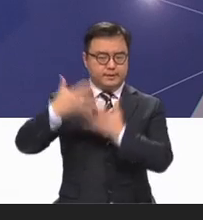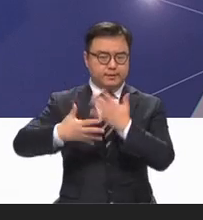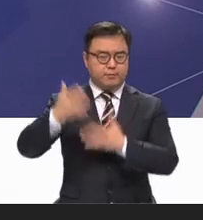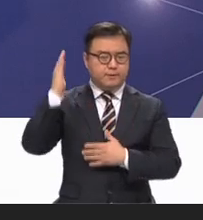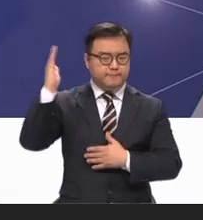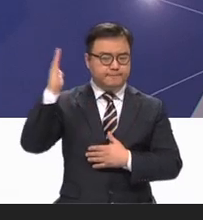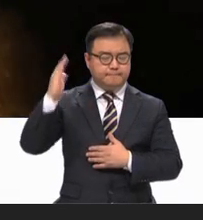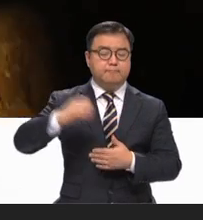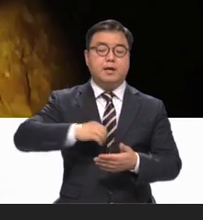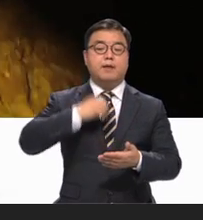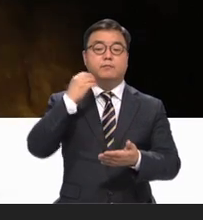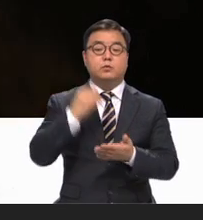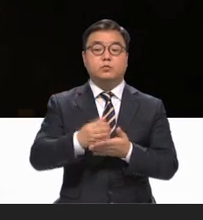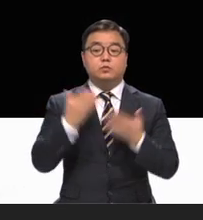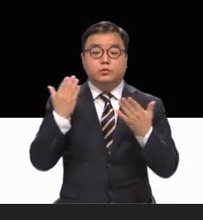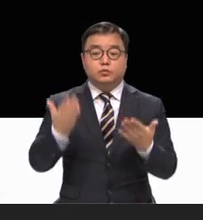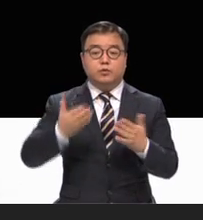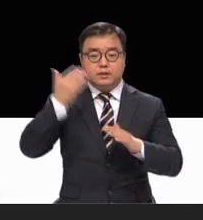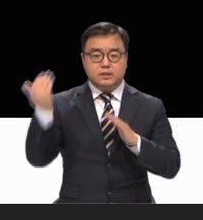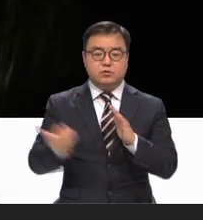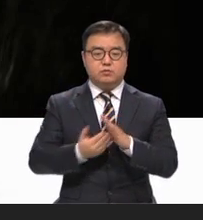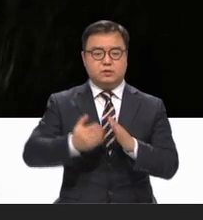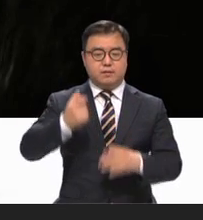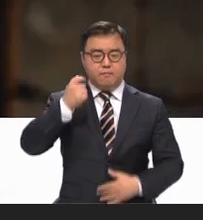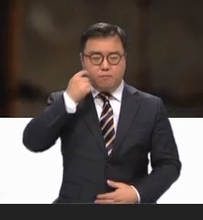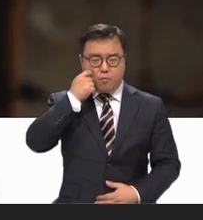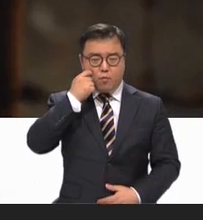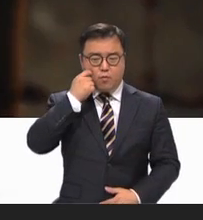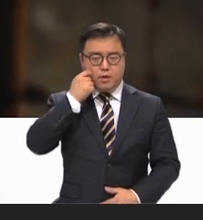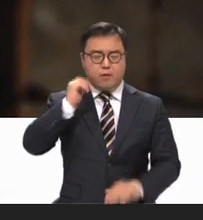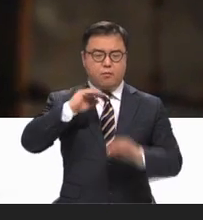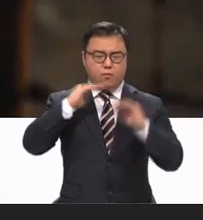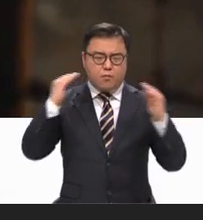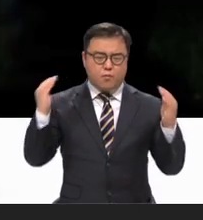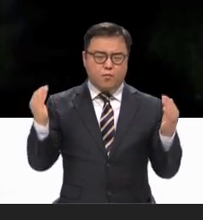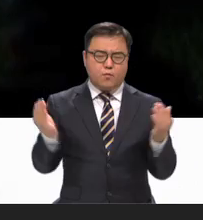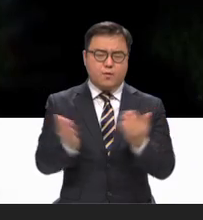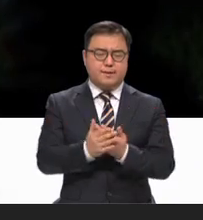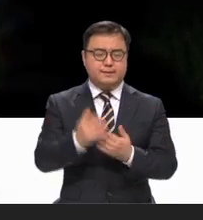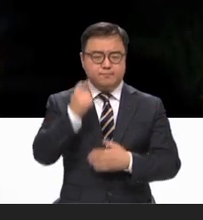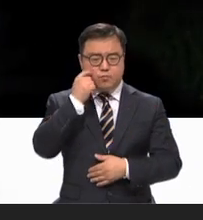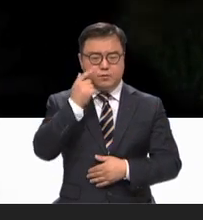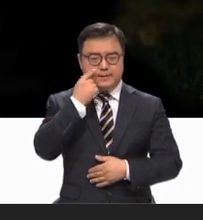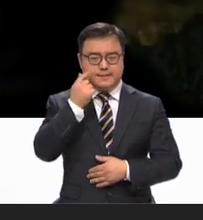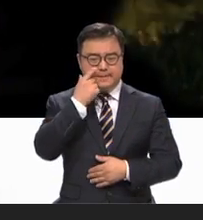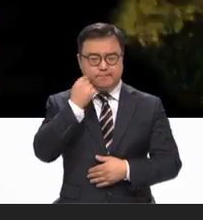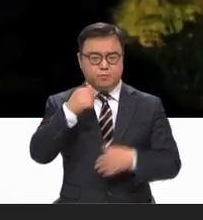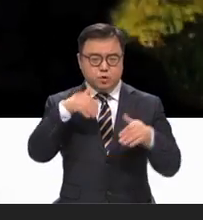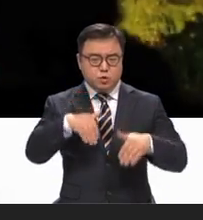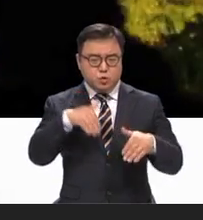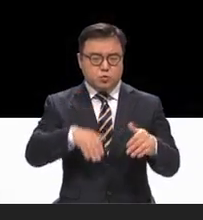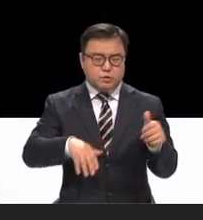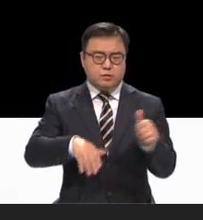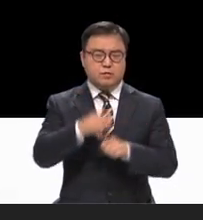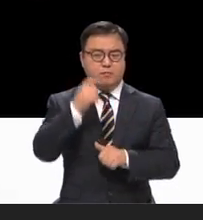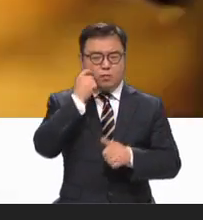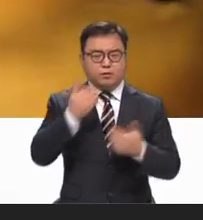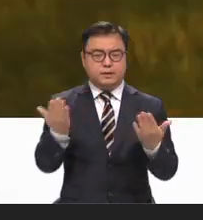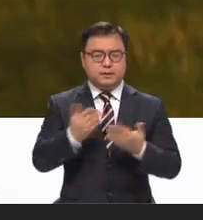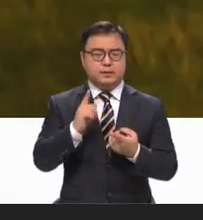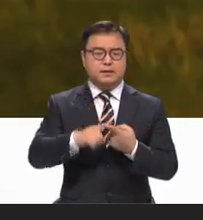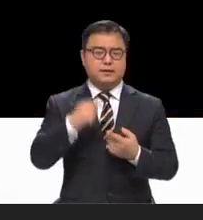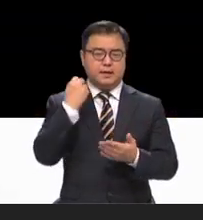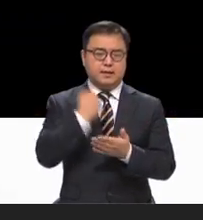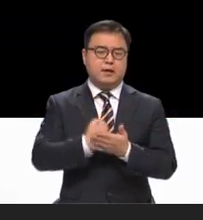주고 네. 그리고 이루어지지 못한 미완의 친일청산 여기에 대한 어떤 분노 그리고